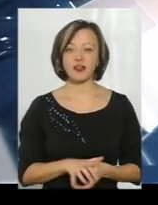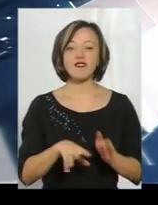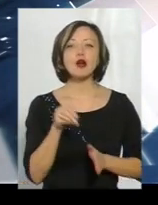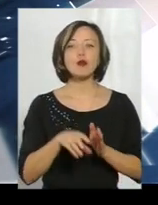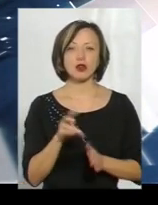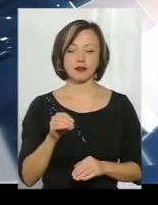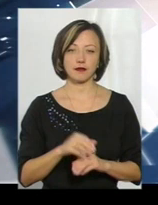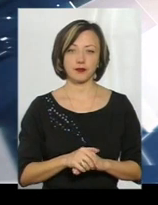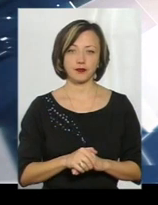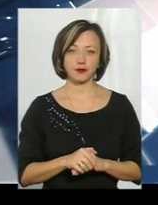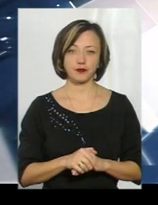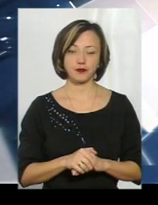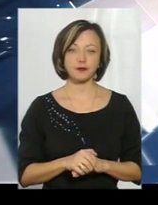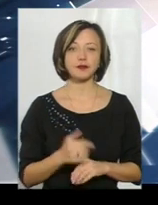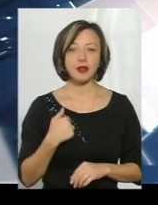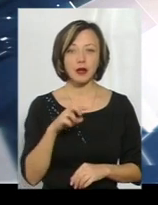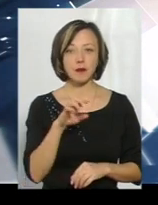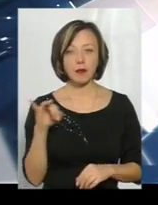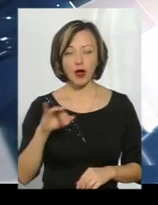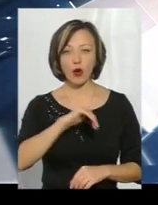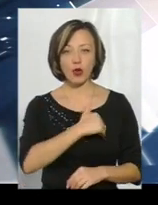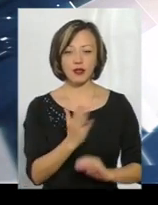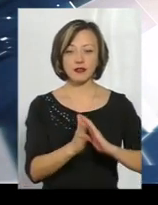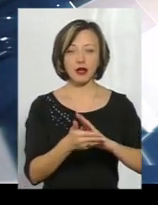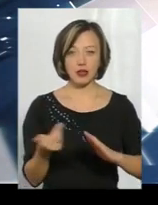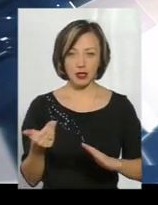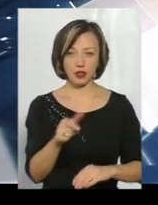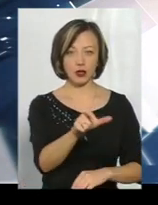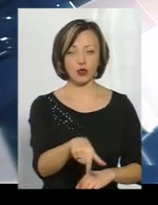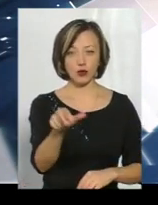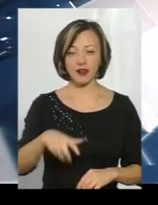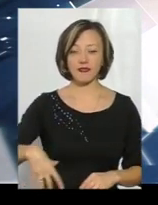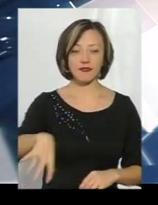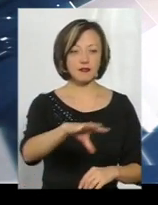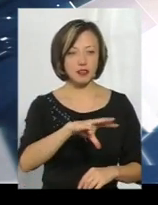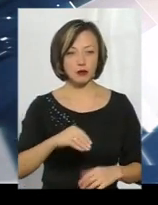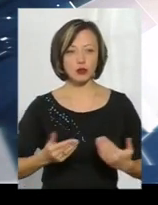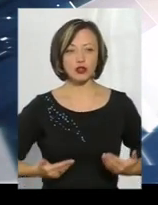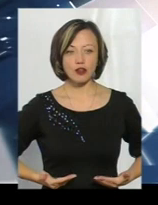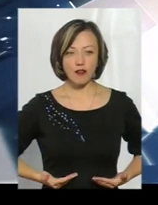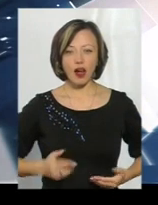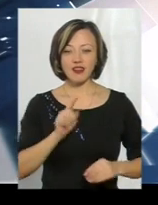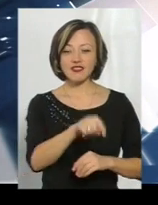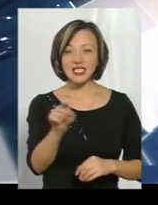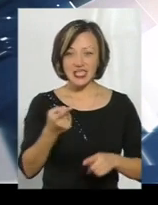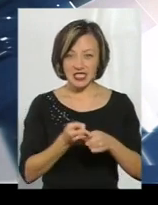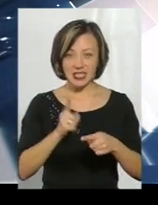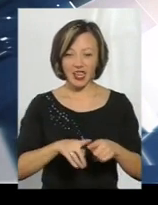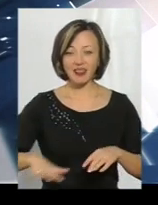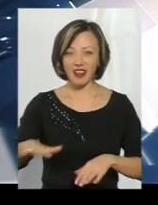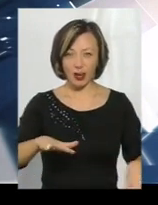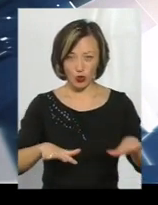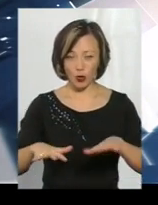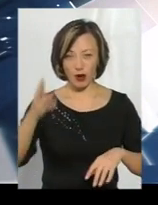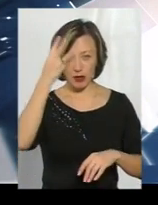виборців на вибори. І я би хотів закликати всіх виборців, які проживають в цих самих наших громадах